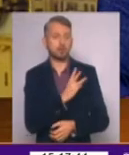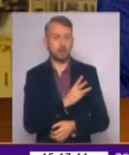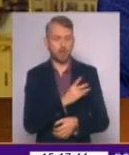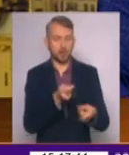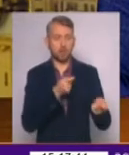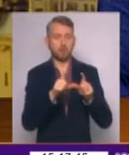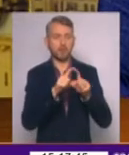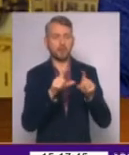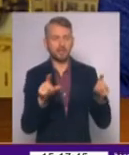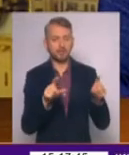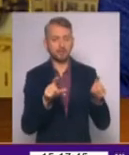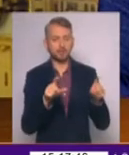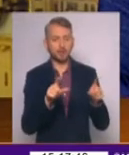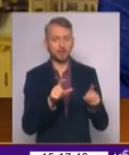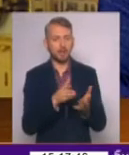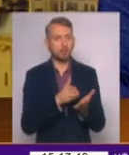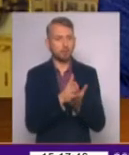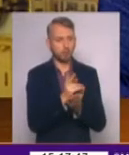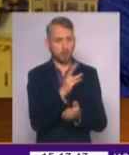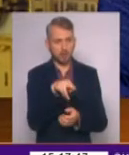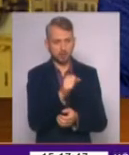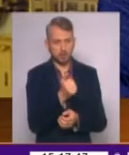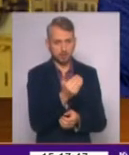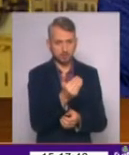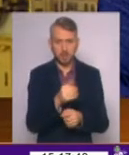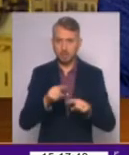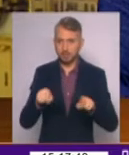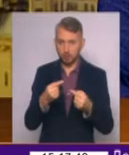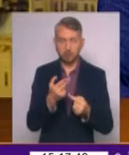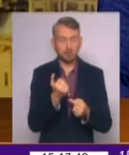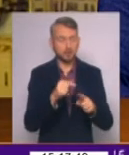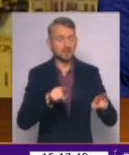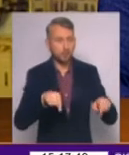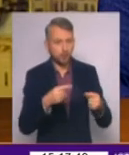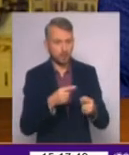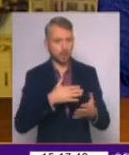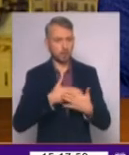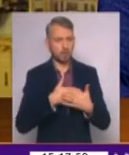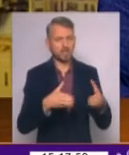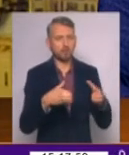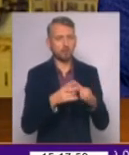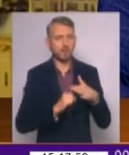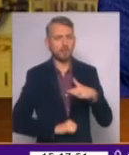управління профільного КМДА створити так. Та громадське формування на базі